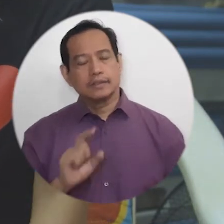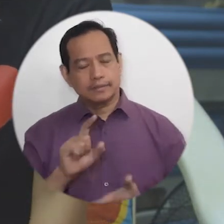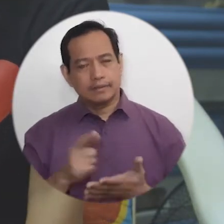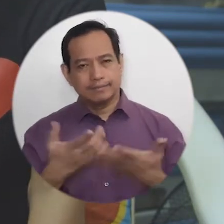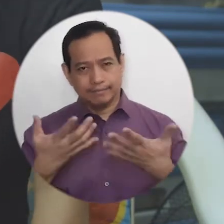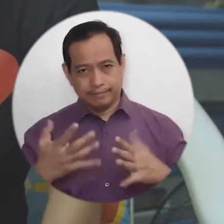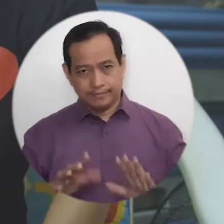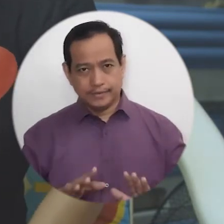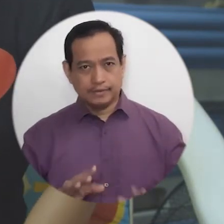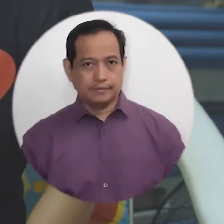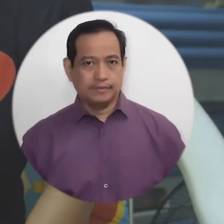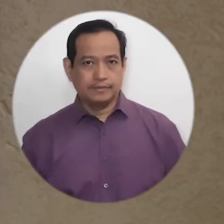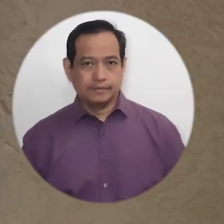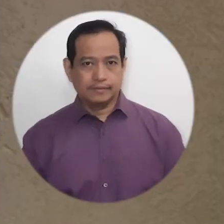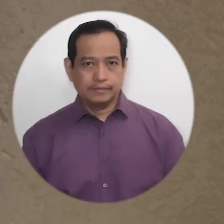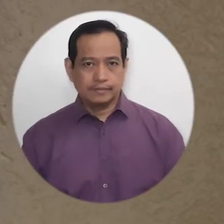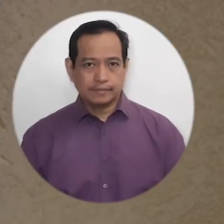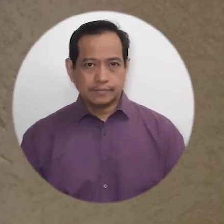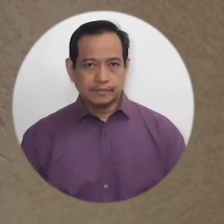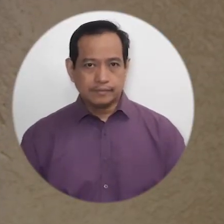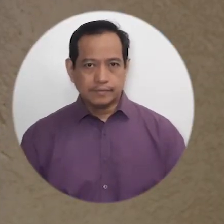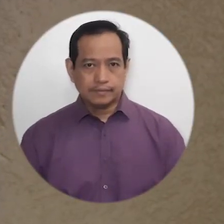po.